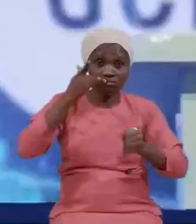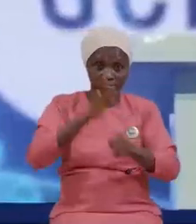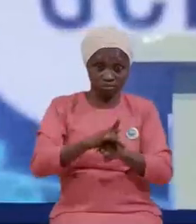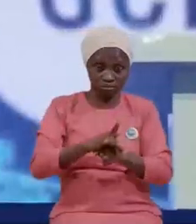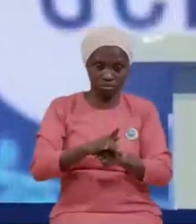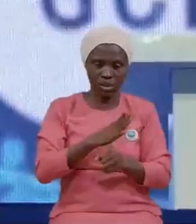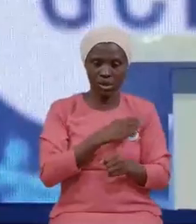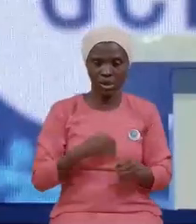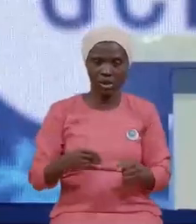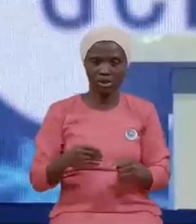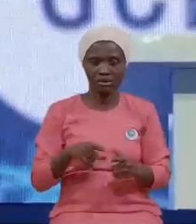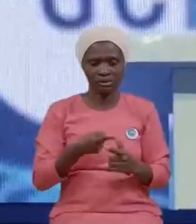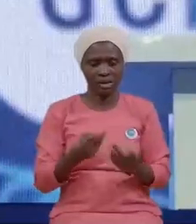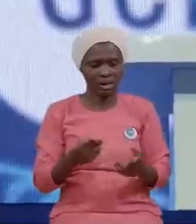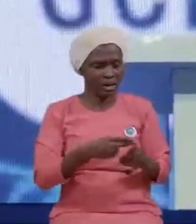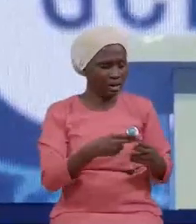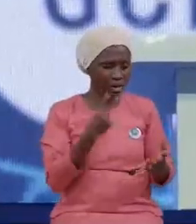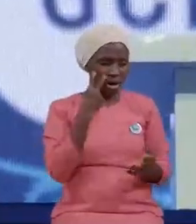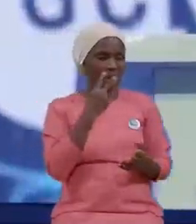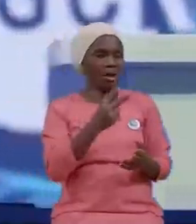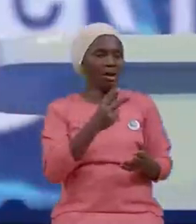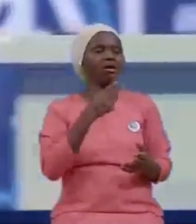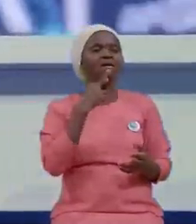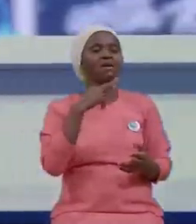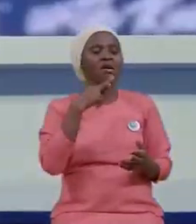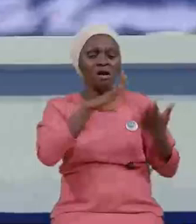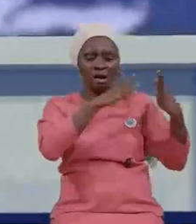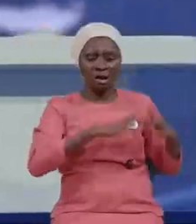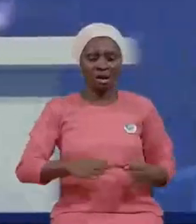Et tout d'un coup, il y a la mer rouge devant eux.